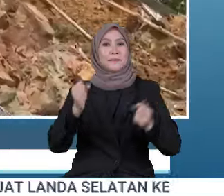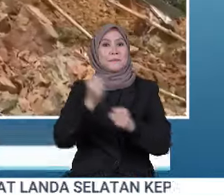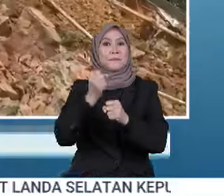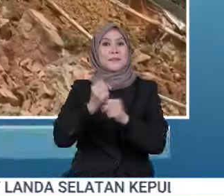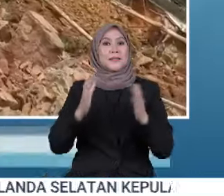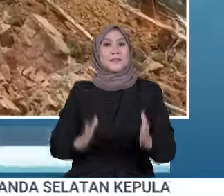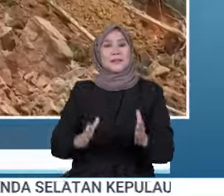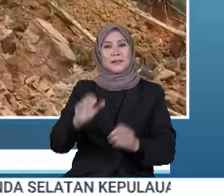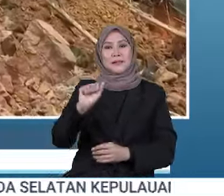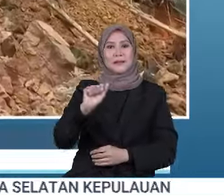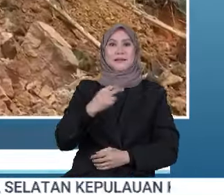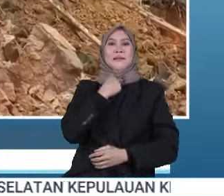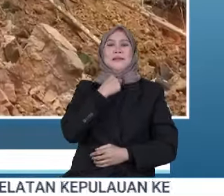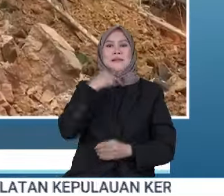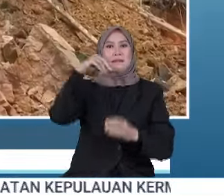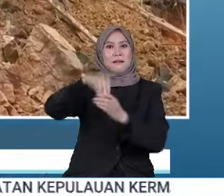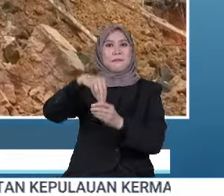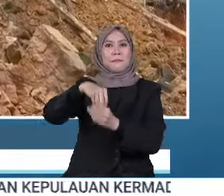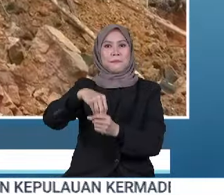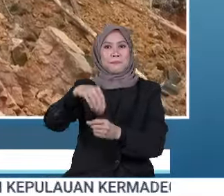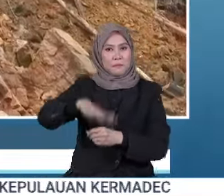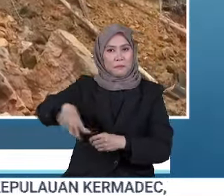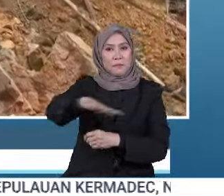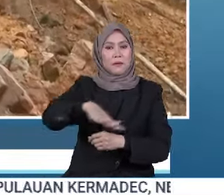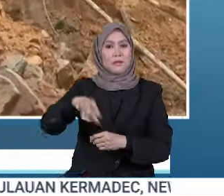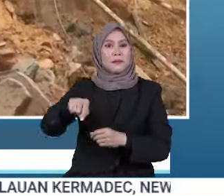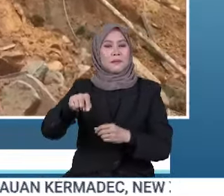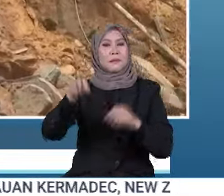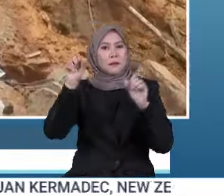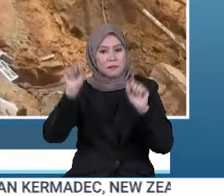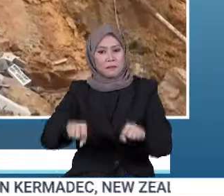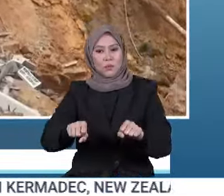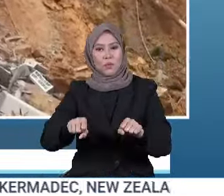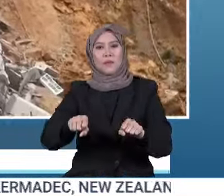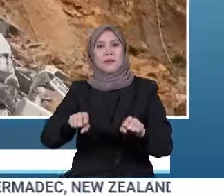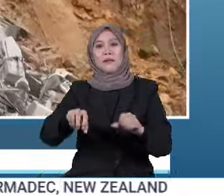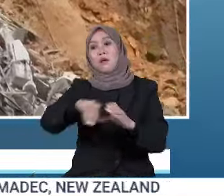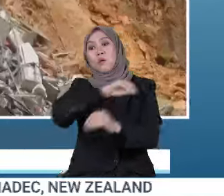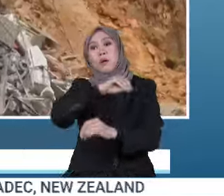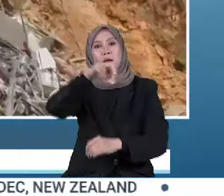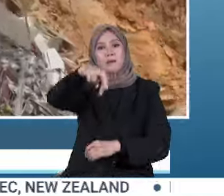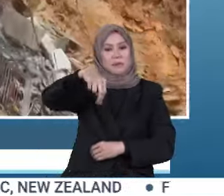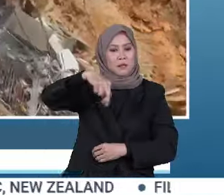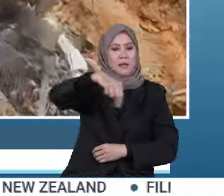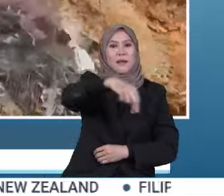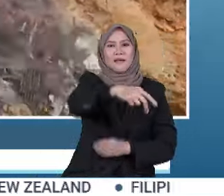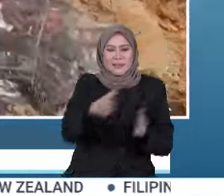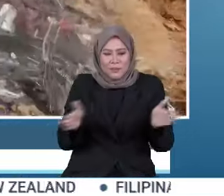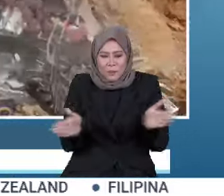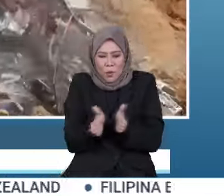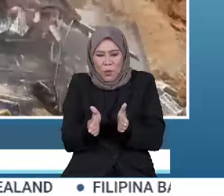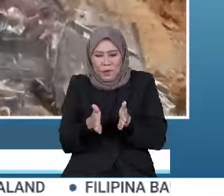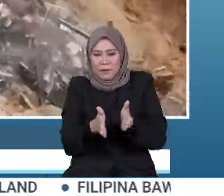akademi terperangkat di dalam dan mereka hanya boleh berjalan keluar ikut jalan kecil yang